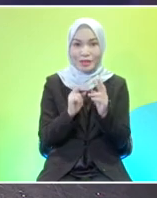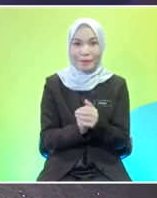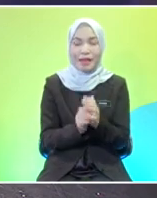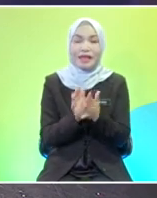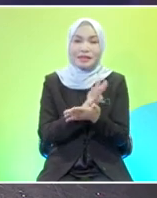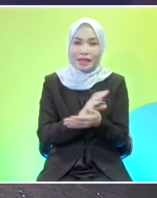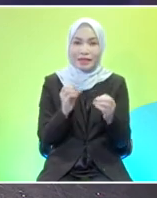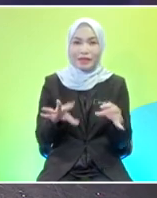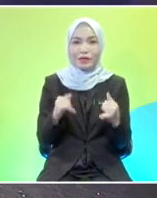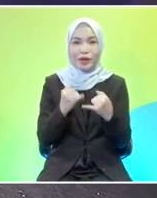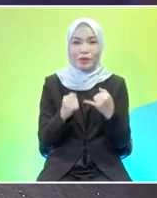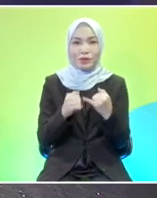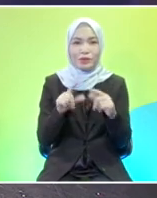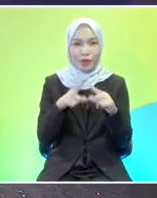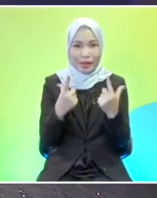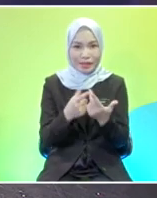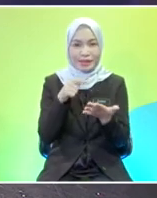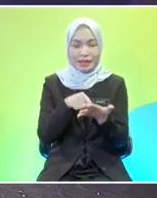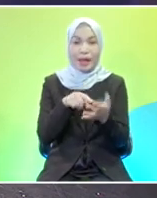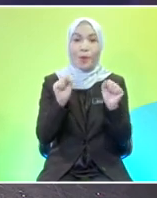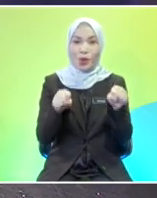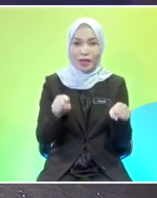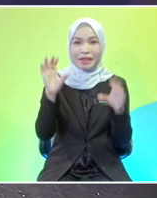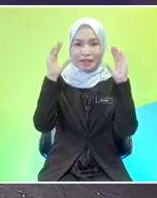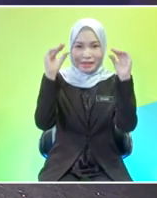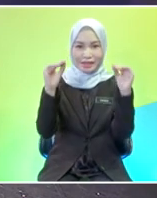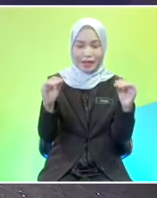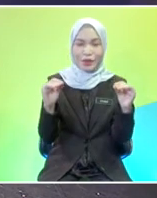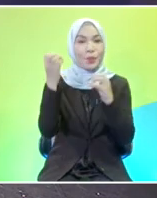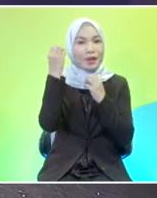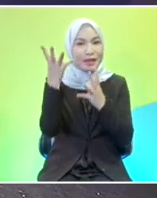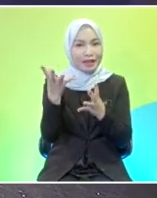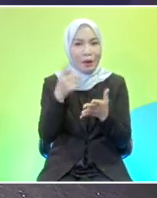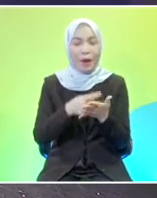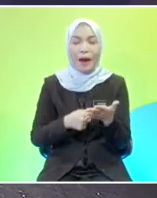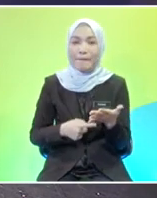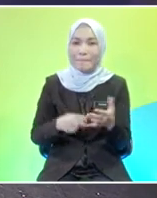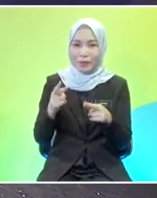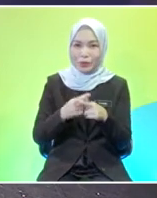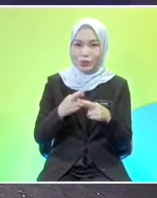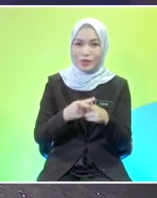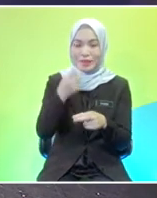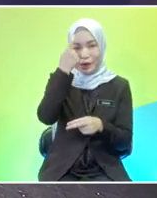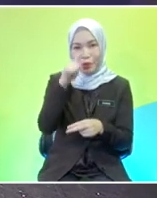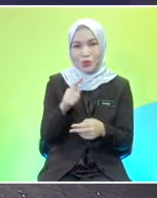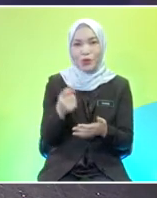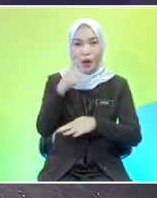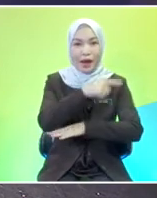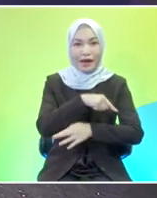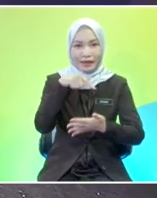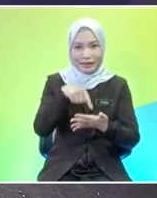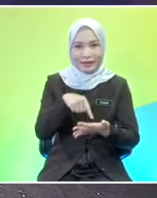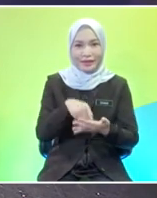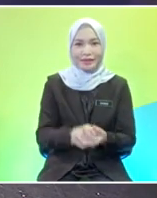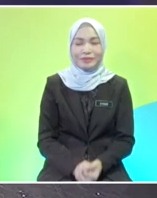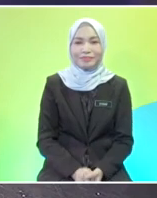kelas kita ini boleh tak Ceko asianku kan sedikit rumusan apa yang kita belajar dan kelas hari ini dalam